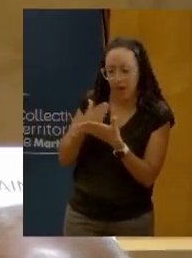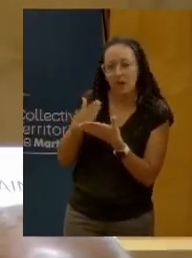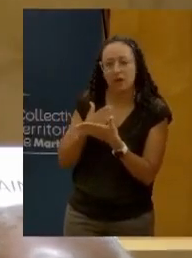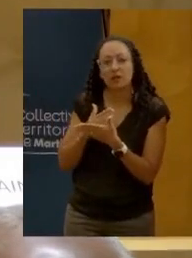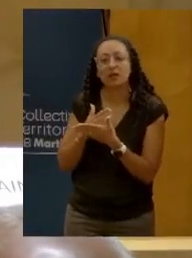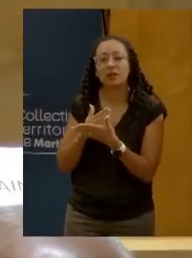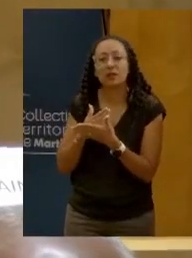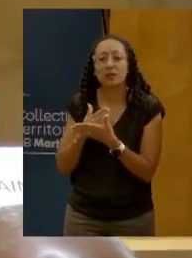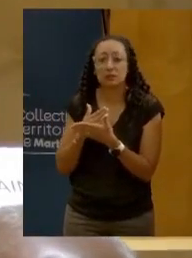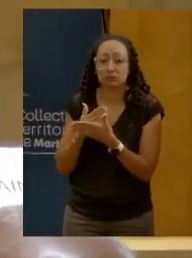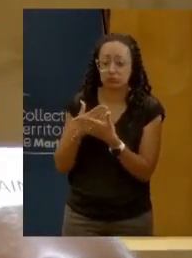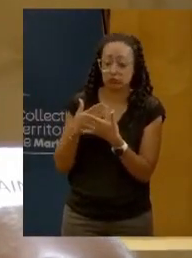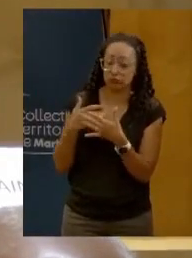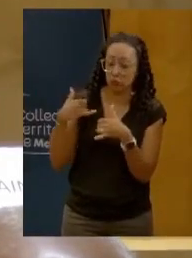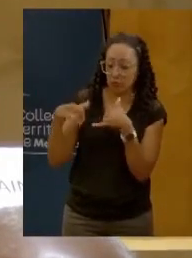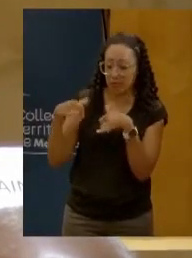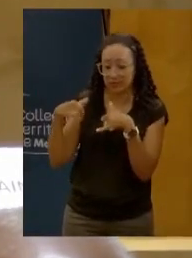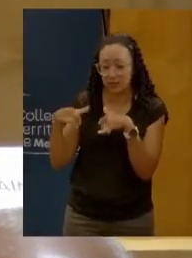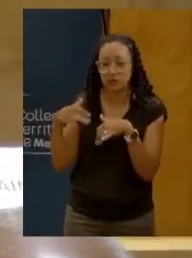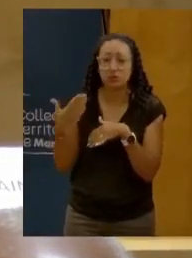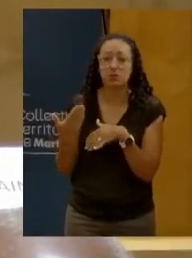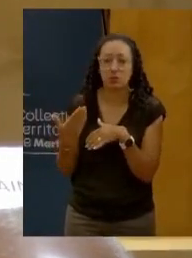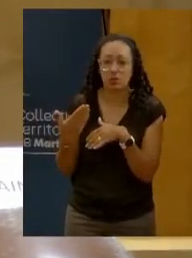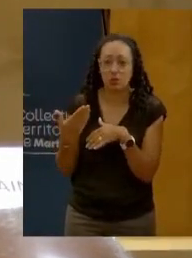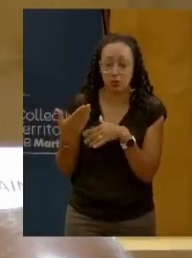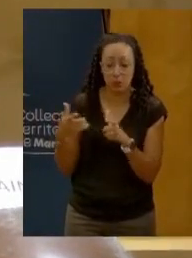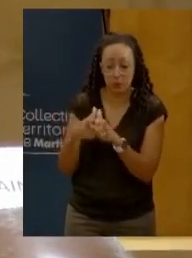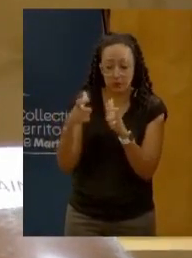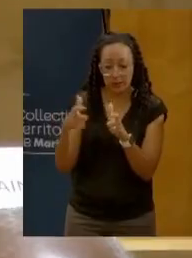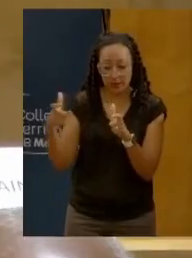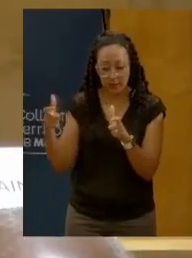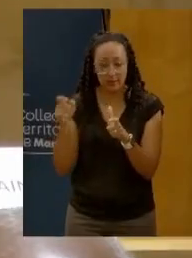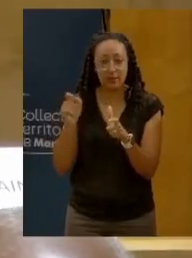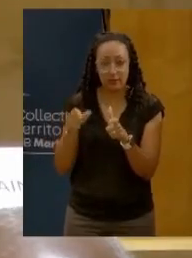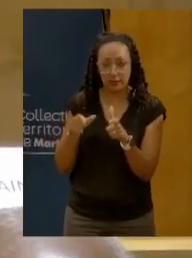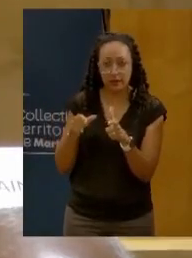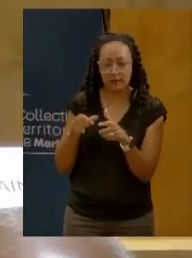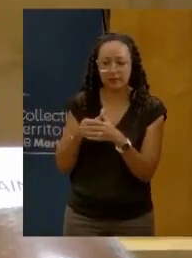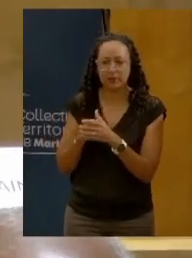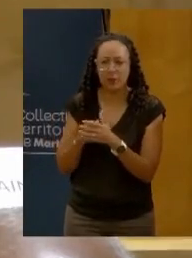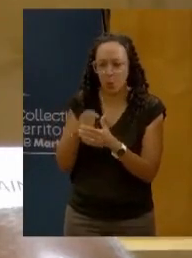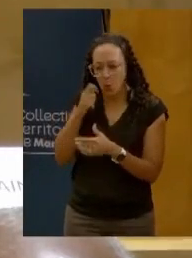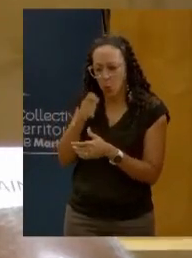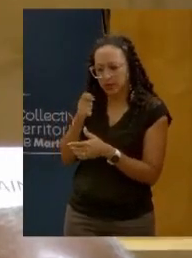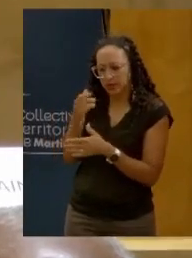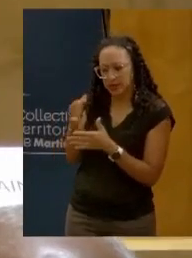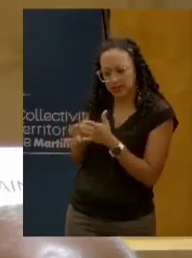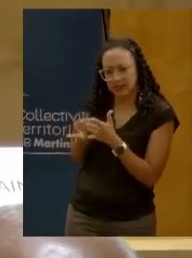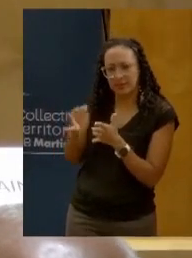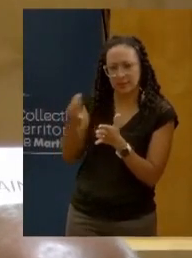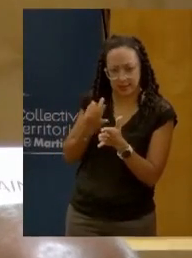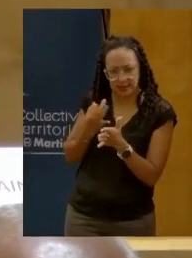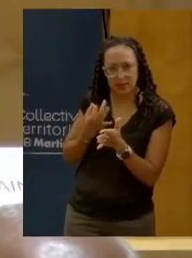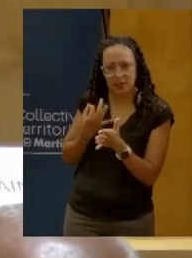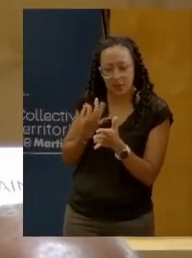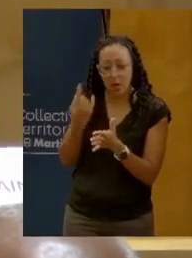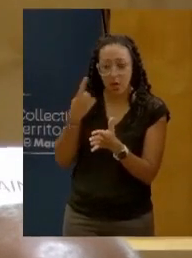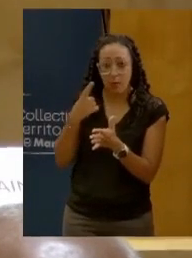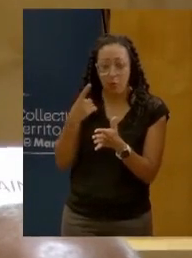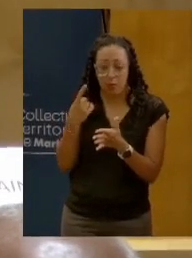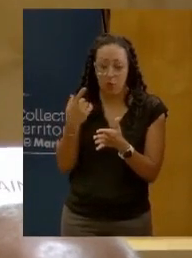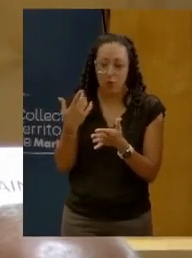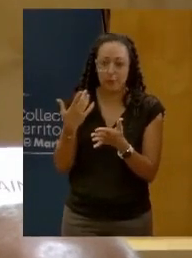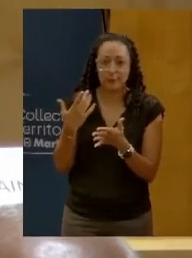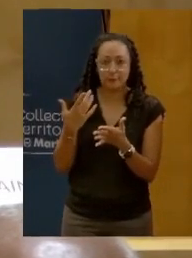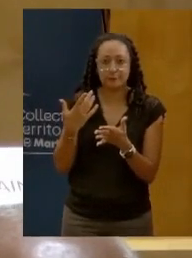un plan de modernisation de cette usine. Et l'audit nous disait que pour arriver à un